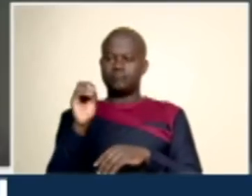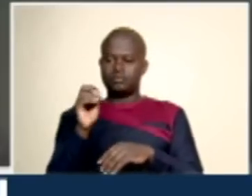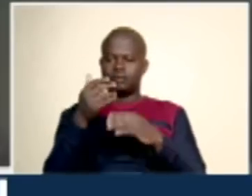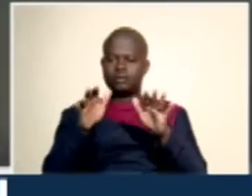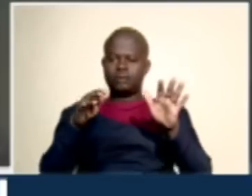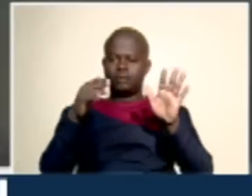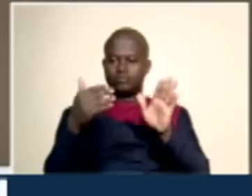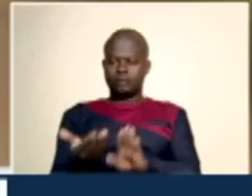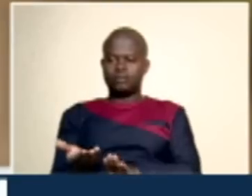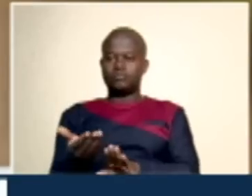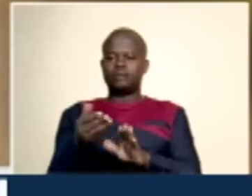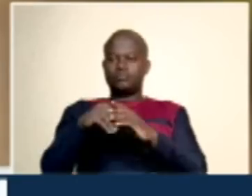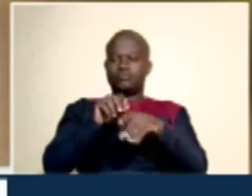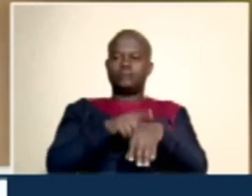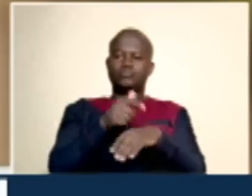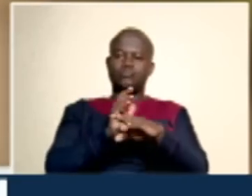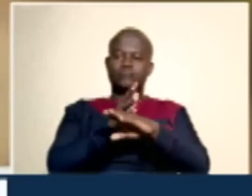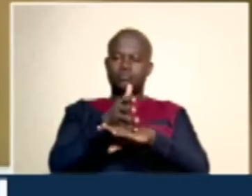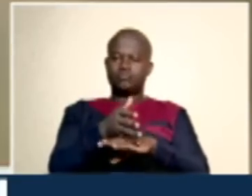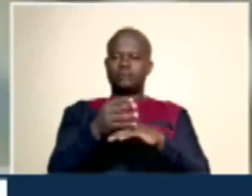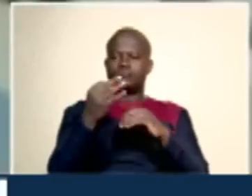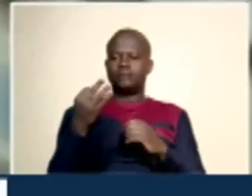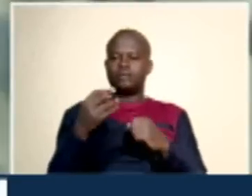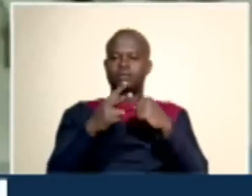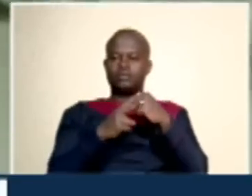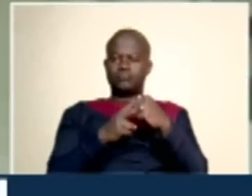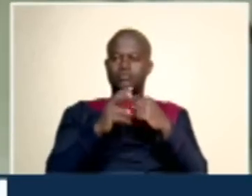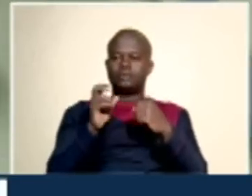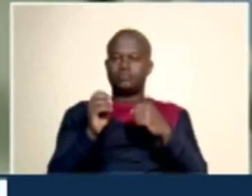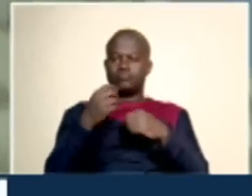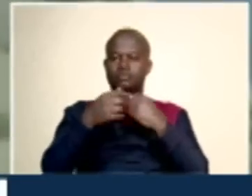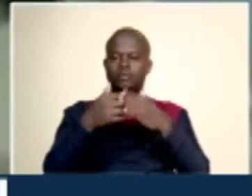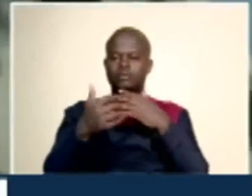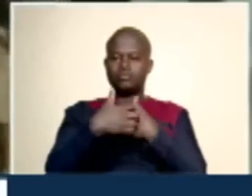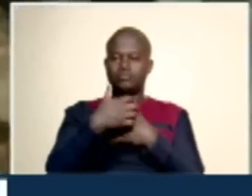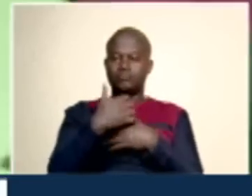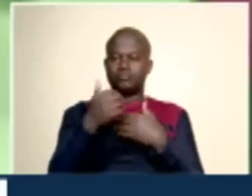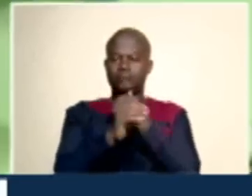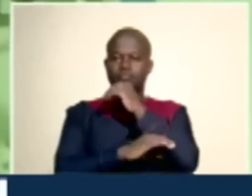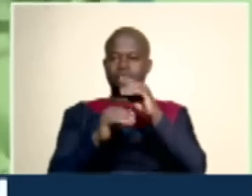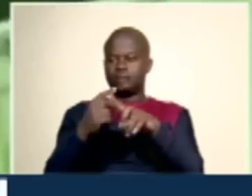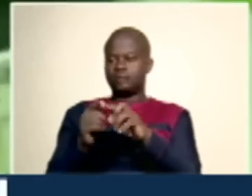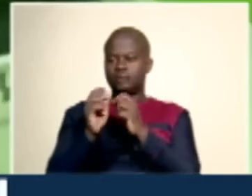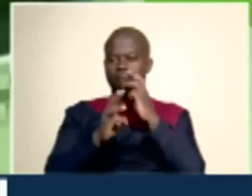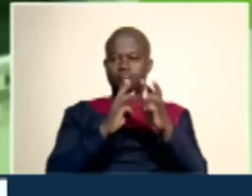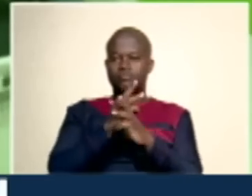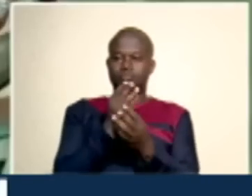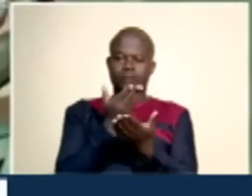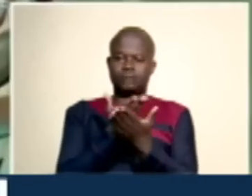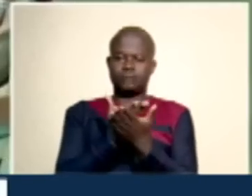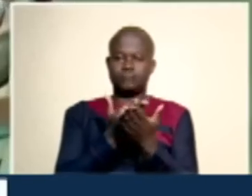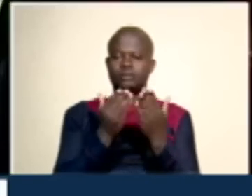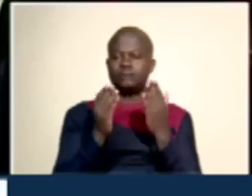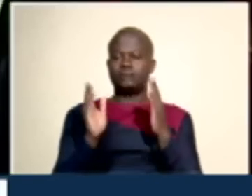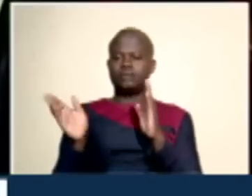bamaze kwatakariza ubuzima mu gihe abasaga 3,700 bakomeretse ibihugu bitandukanye ku isi birimo gusaba